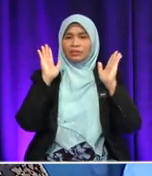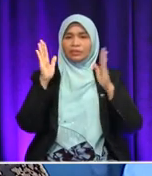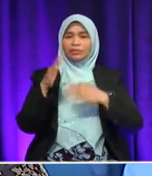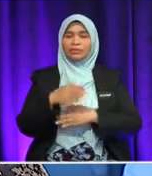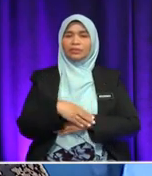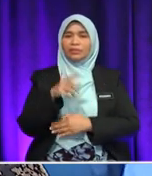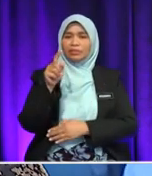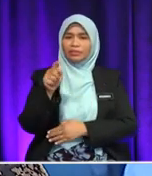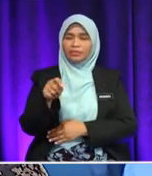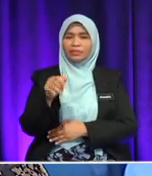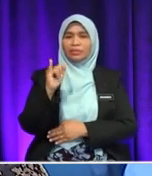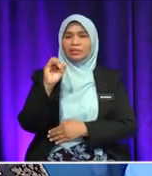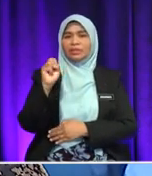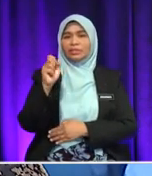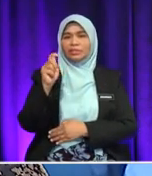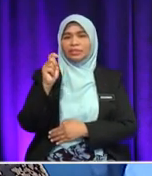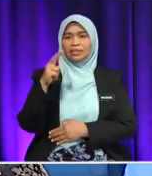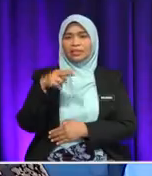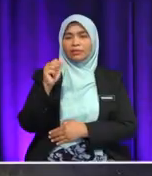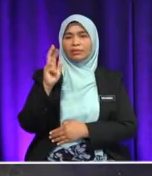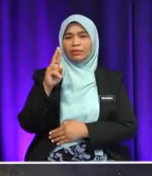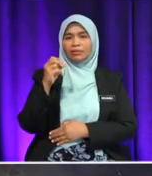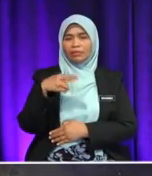salat sunat tasbih jadi